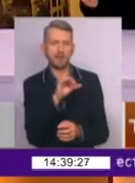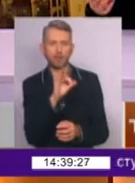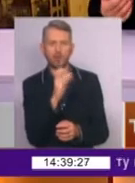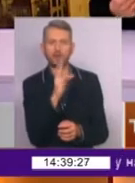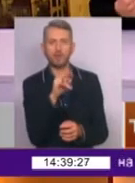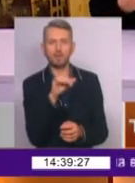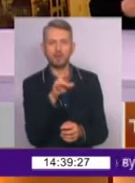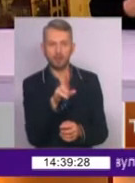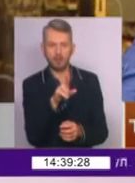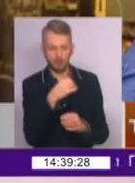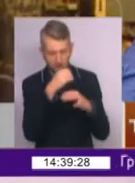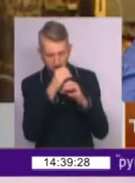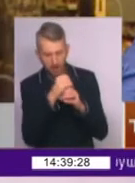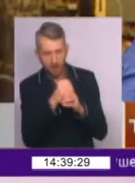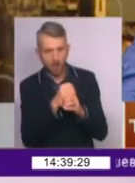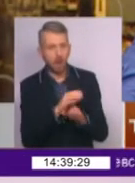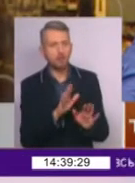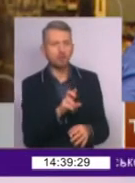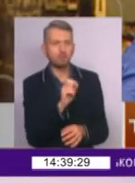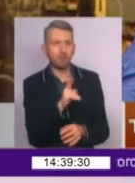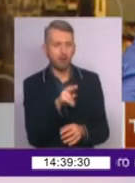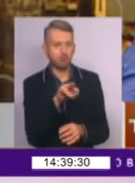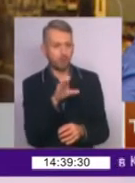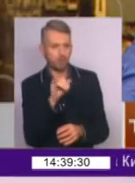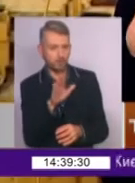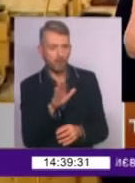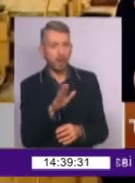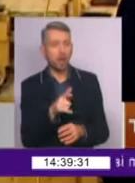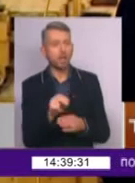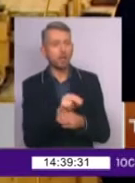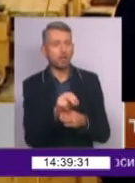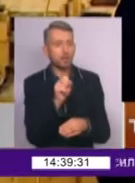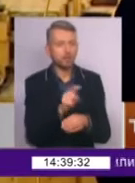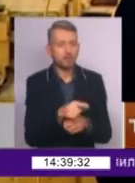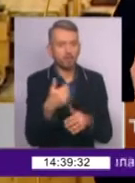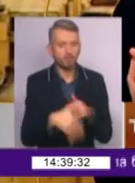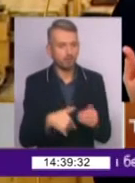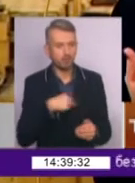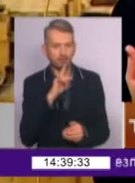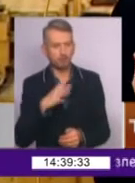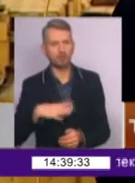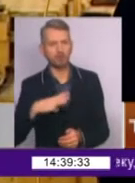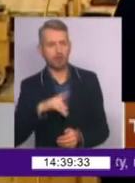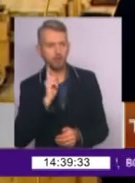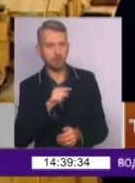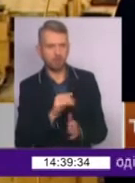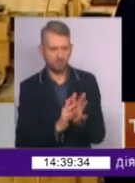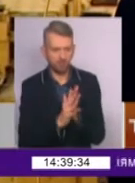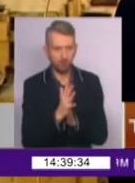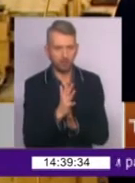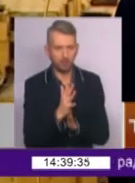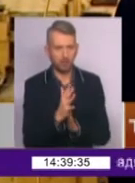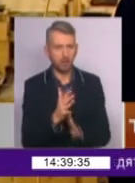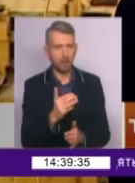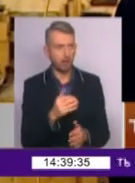орієнтуємося тільки на бакпосів, але лікування ми призначаємо вже. Ми не будемо чекати, поки він виросте, тому що в нас може не